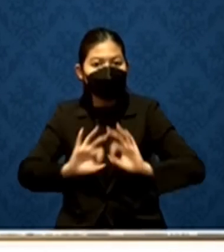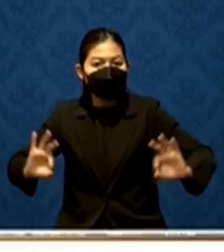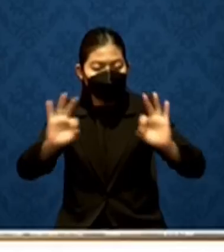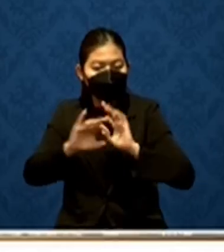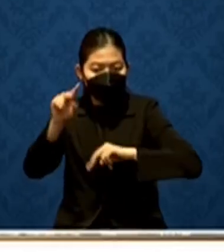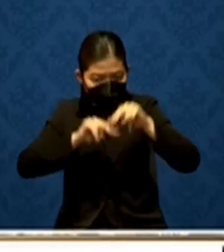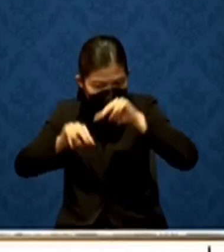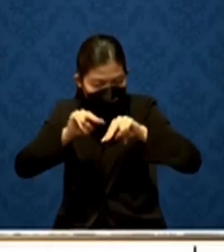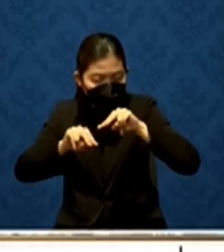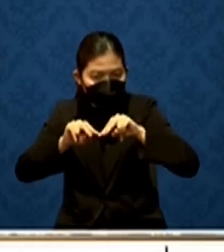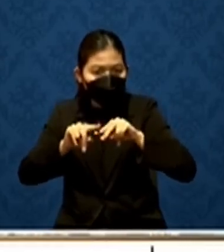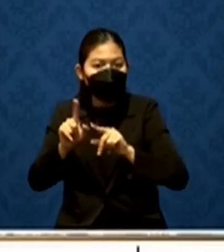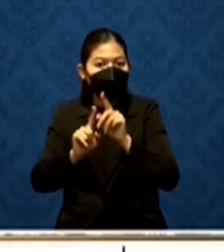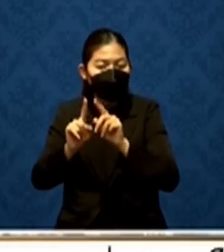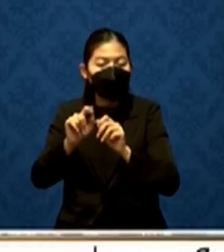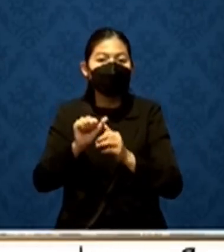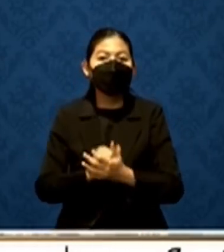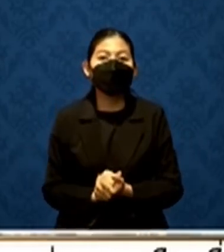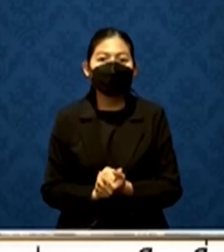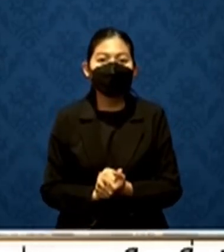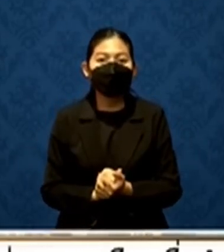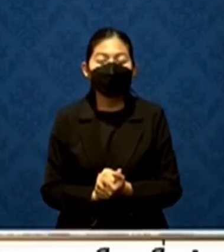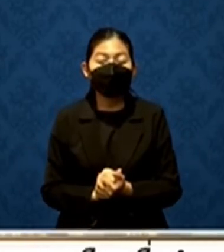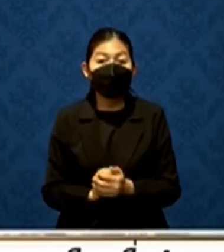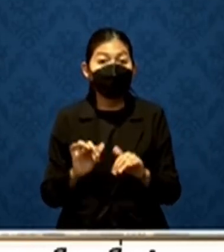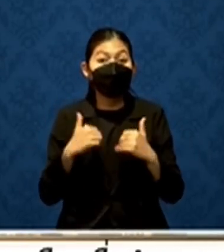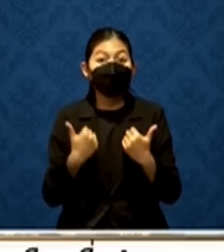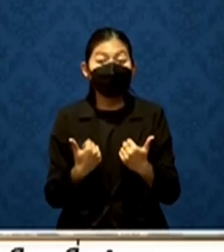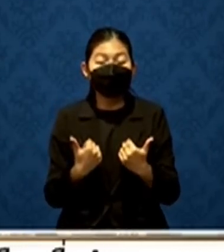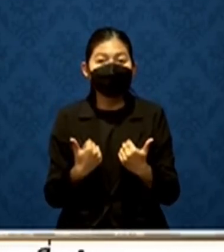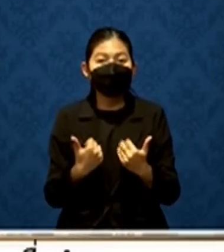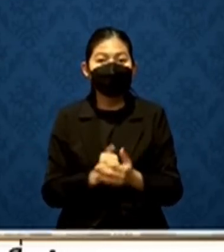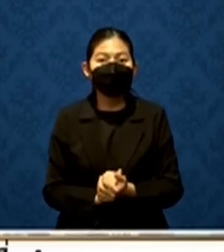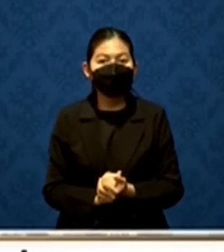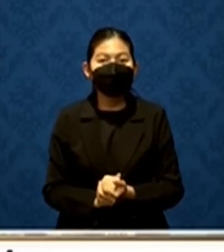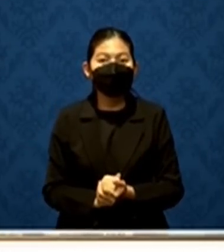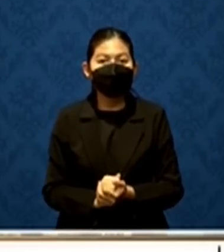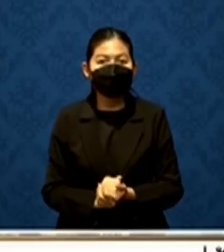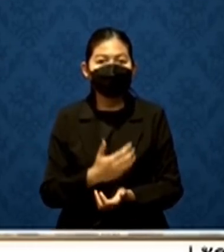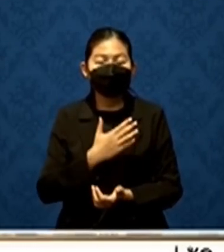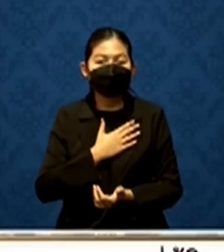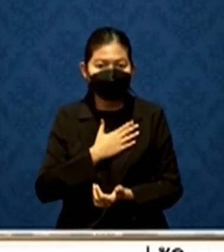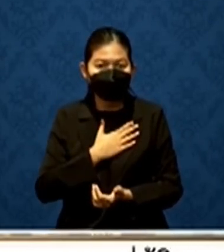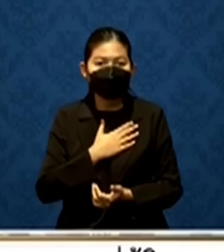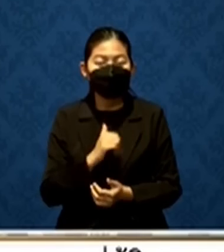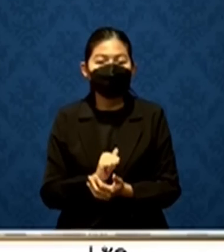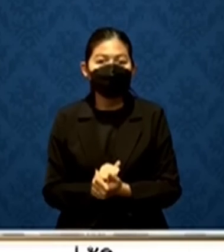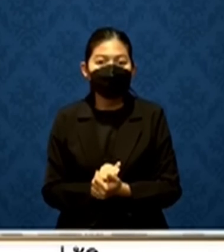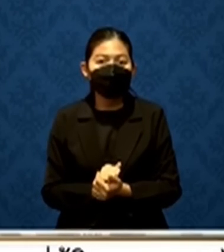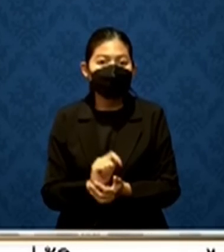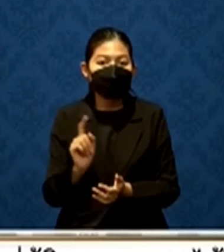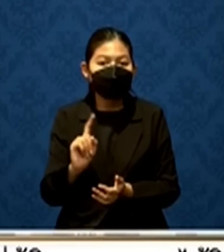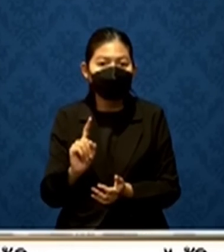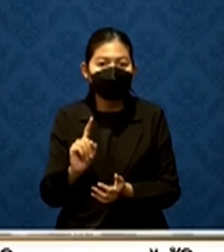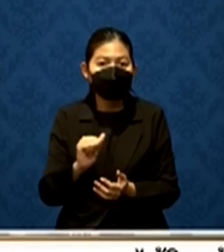ควบคุมการหารการแผ่นดินเพราะฉะนั้นวันนี้ในส่วนของตัวผมเองผมจะขออนุญาตท่านประธาน